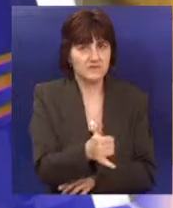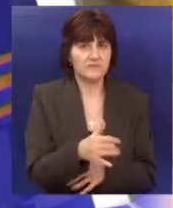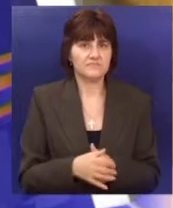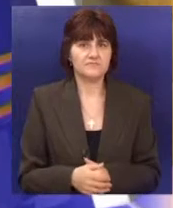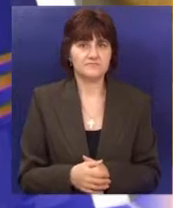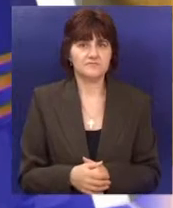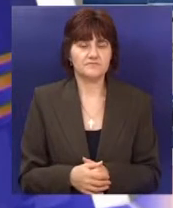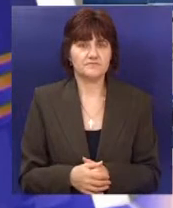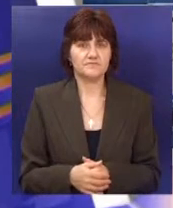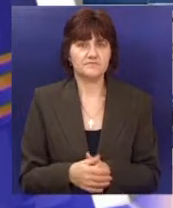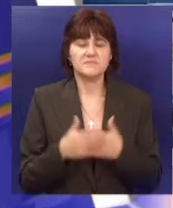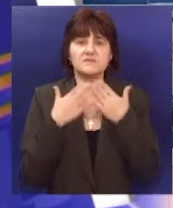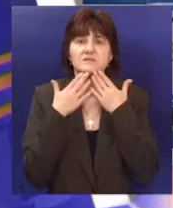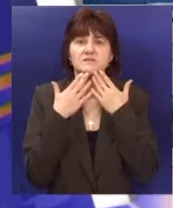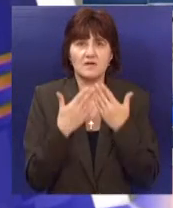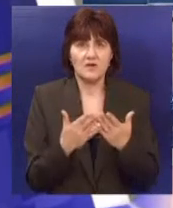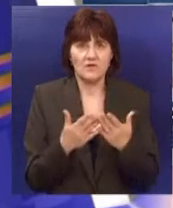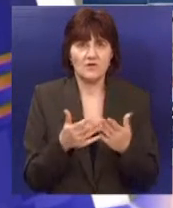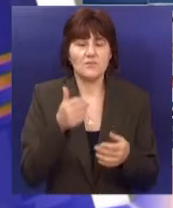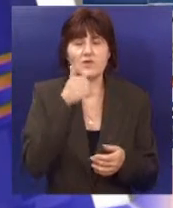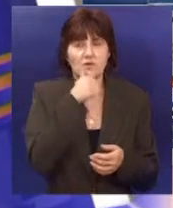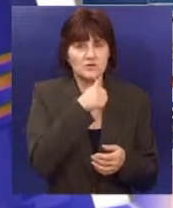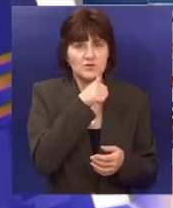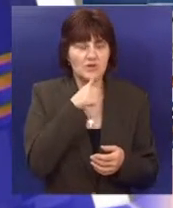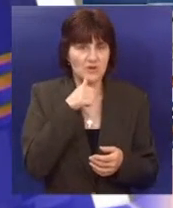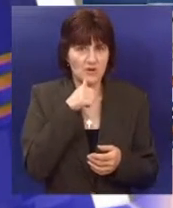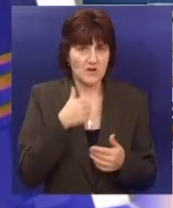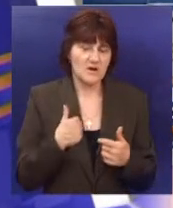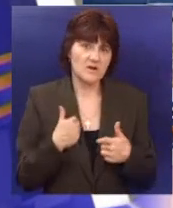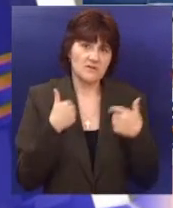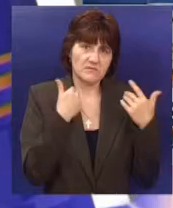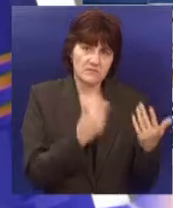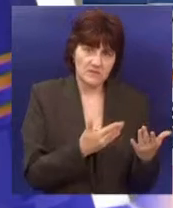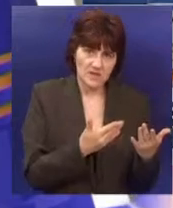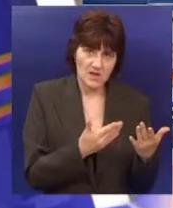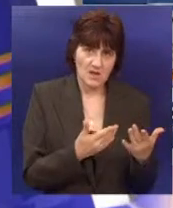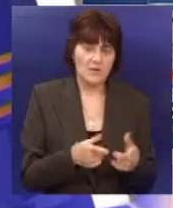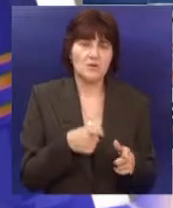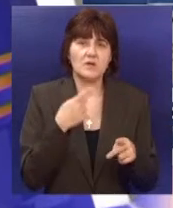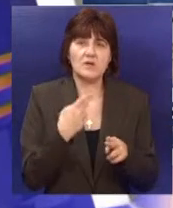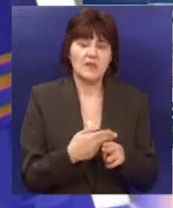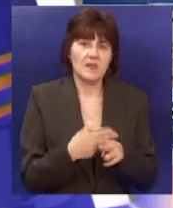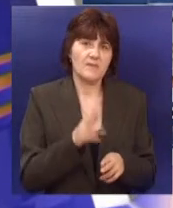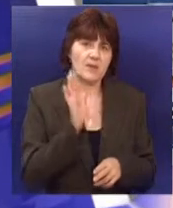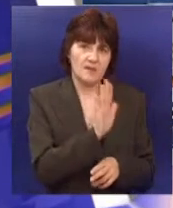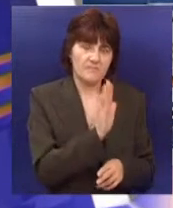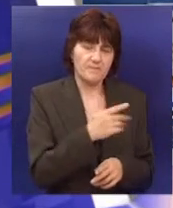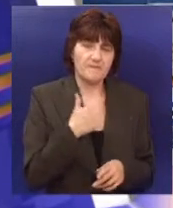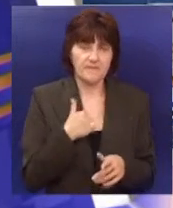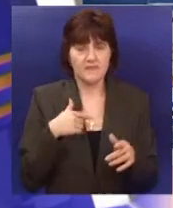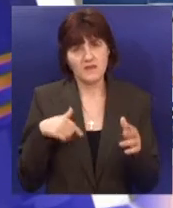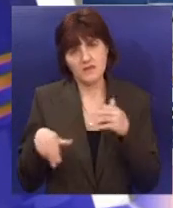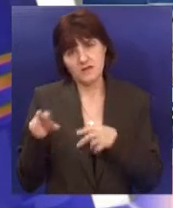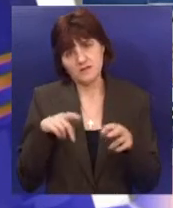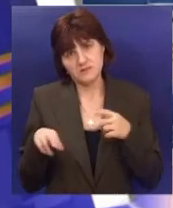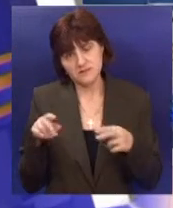predstavnike. Mi zahvaljujemo što je sajam dao našem štandu Gospodarske komore Hrvatske, jer pod tim